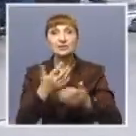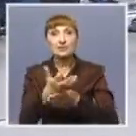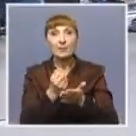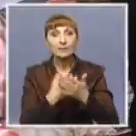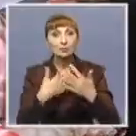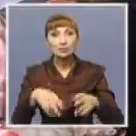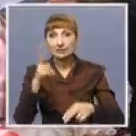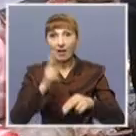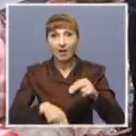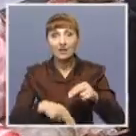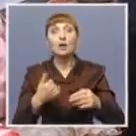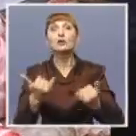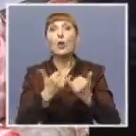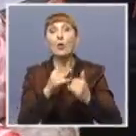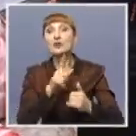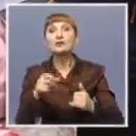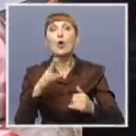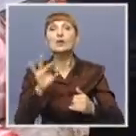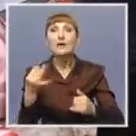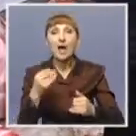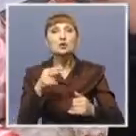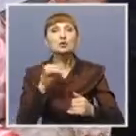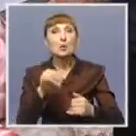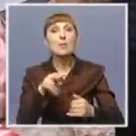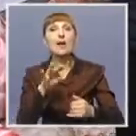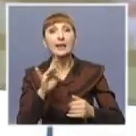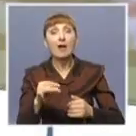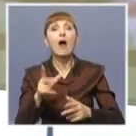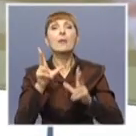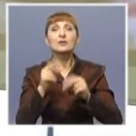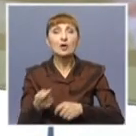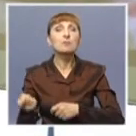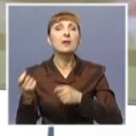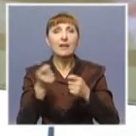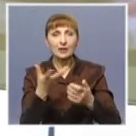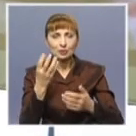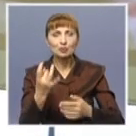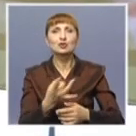стали заканчиваться, но гости из Курдая, Чу и Мирке обещают приехать в Алматы